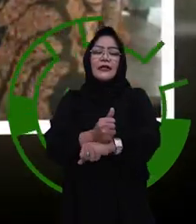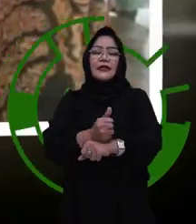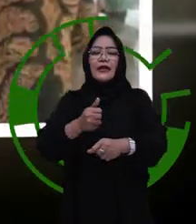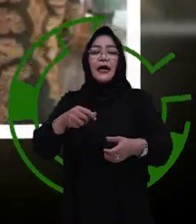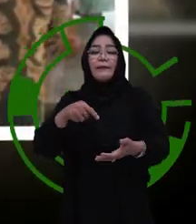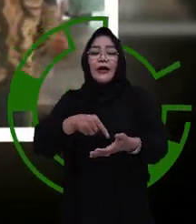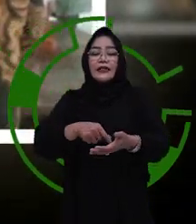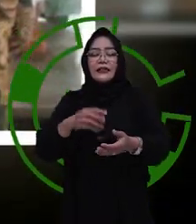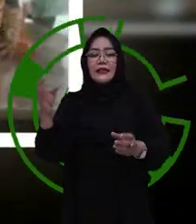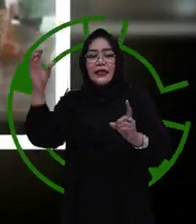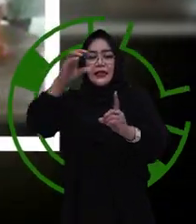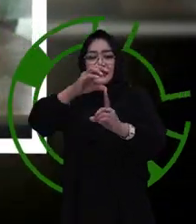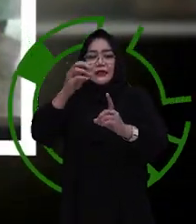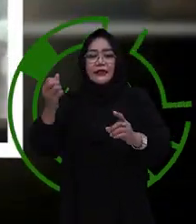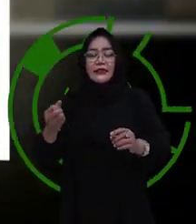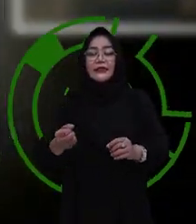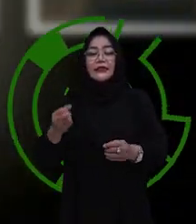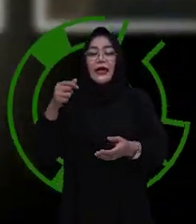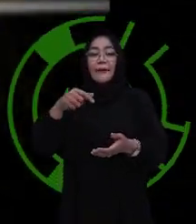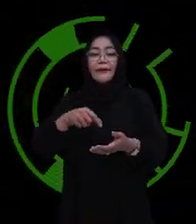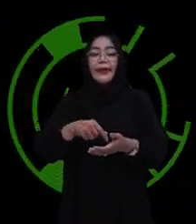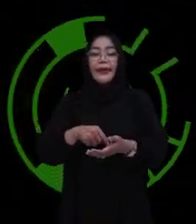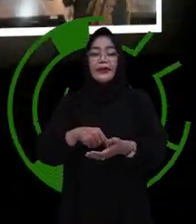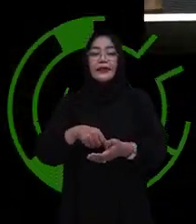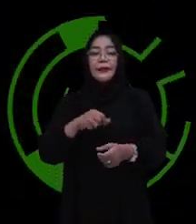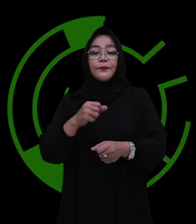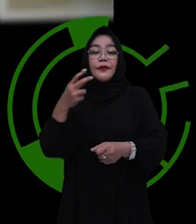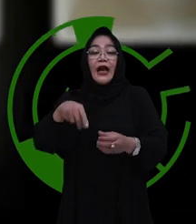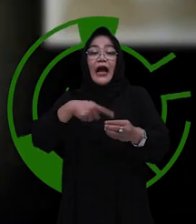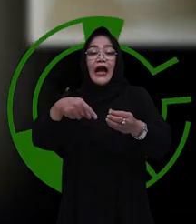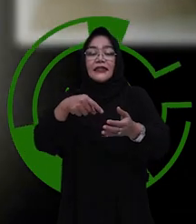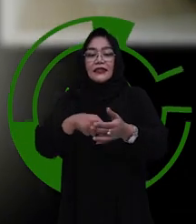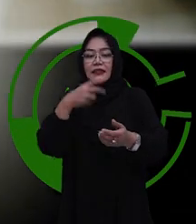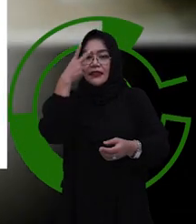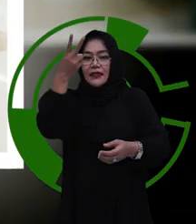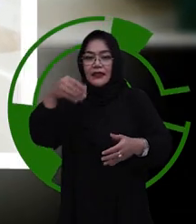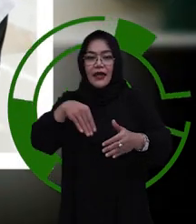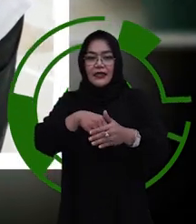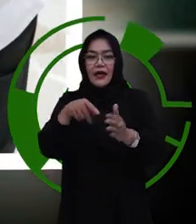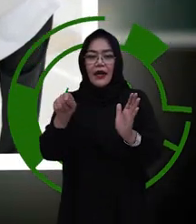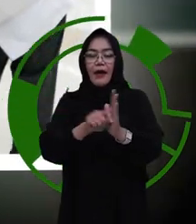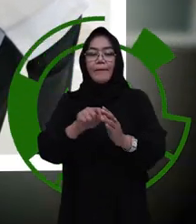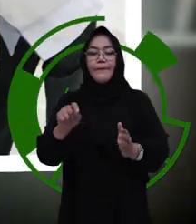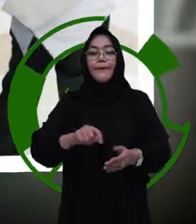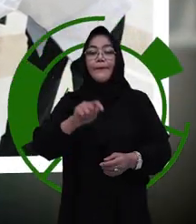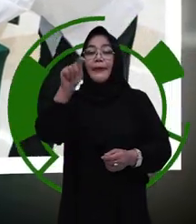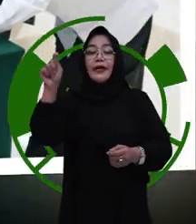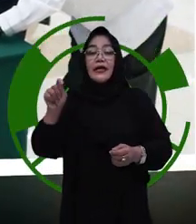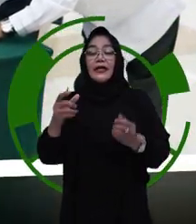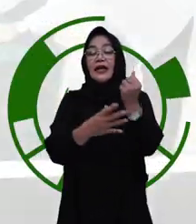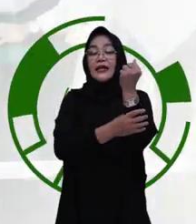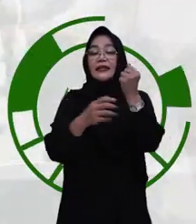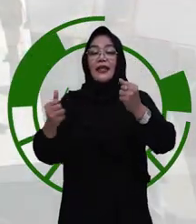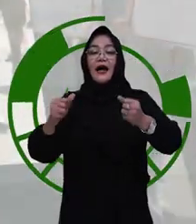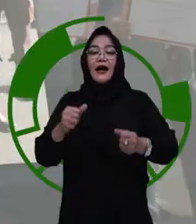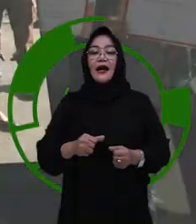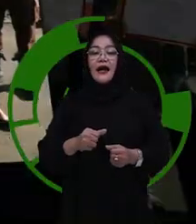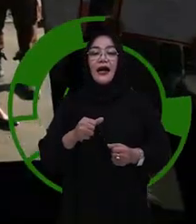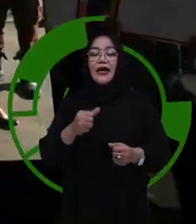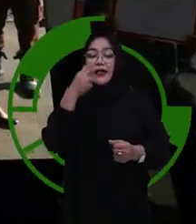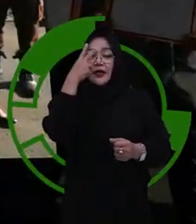yang mendorong capaian kinerja Pengadilan Tinggi DKI Jakarta. Hal ini terlihat dalam penandatanganan fakta